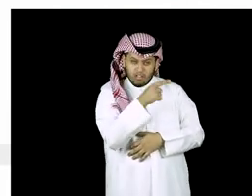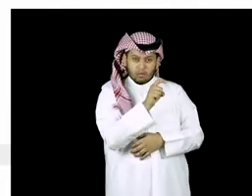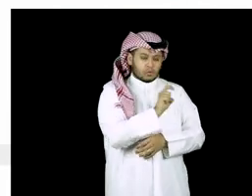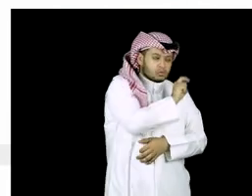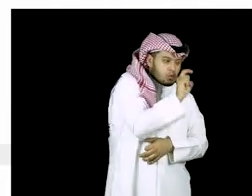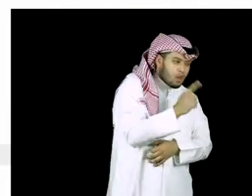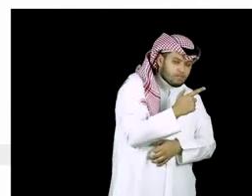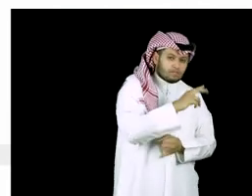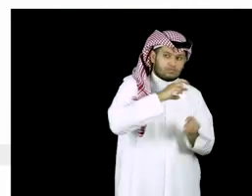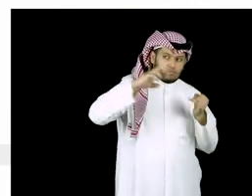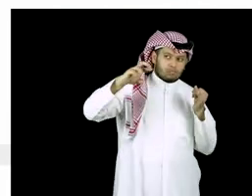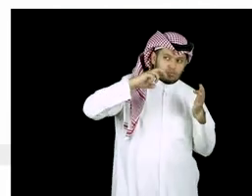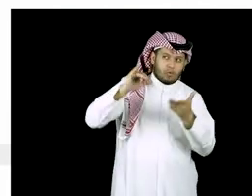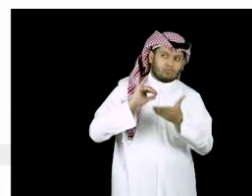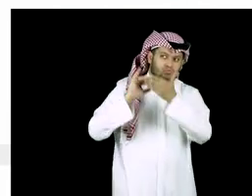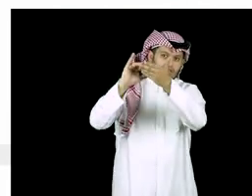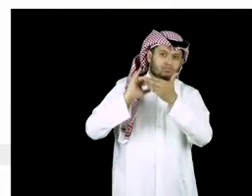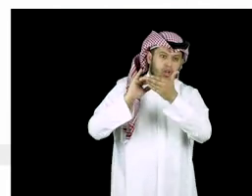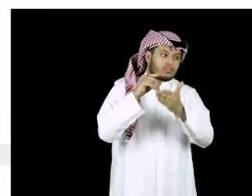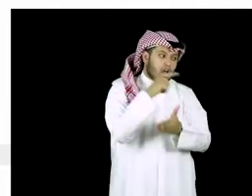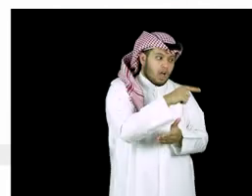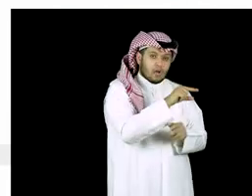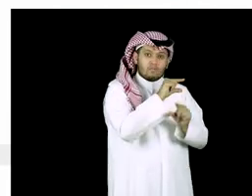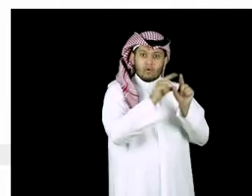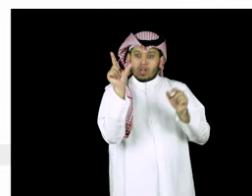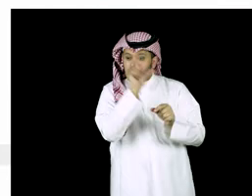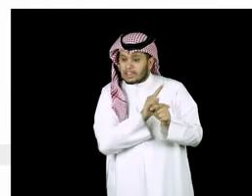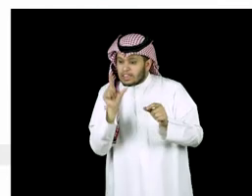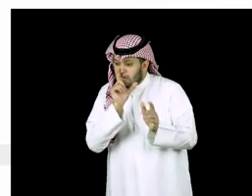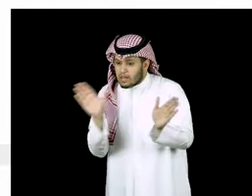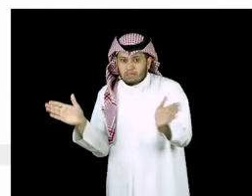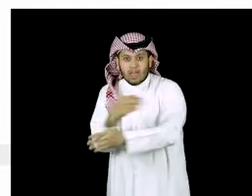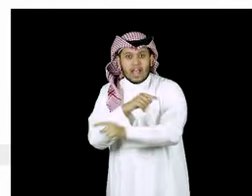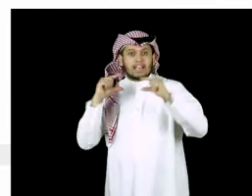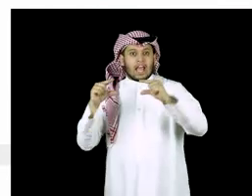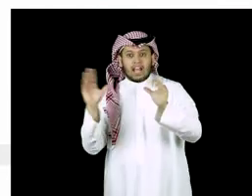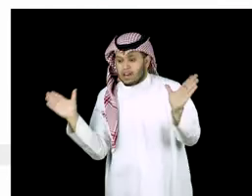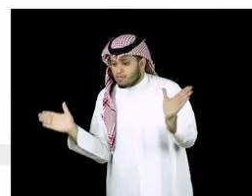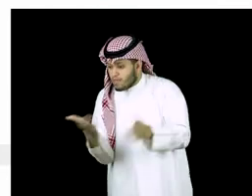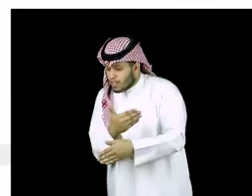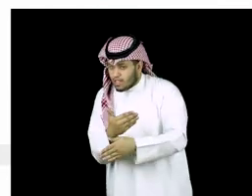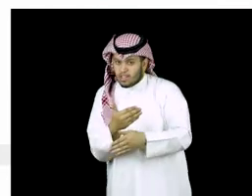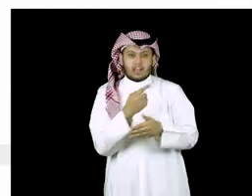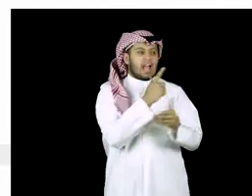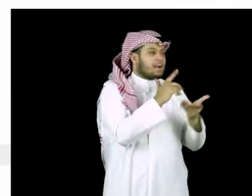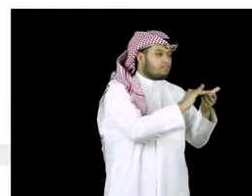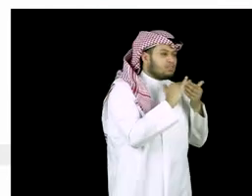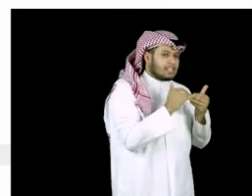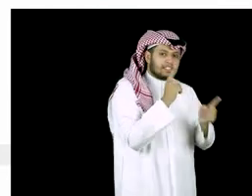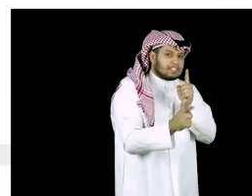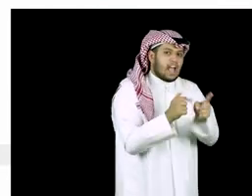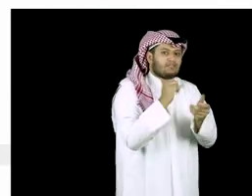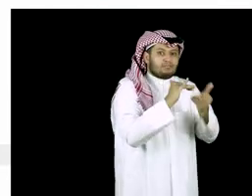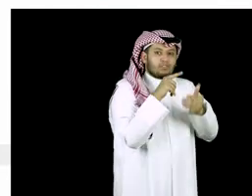الأمور التي لا يوجد فيها نص شرعي واضح للوصول إلى الأصلح والأنفع